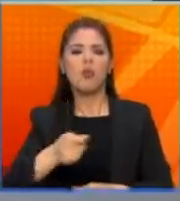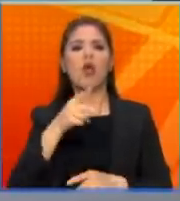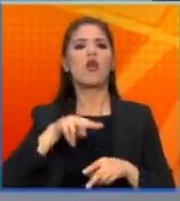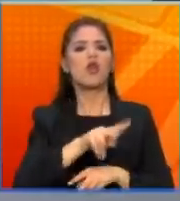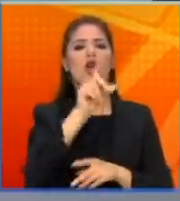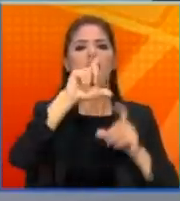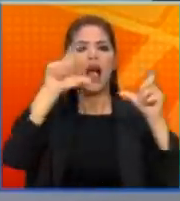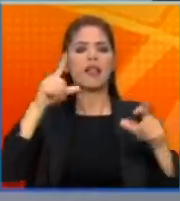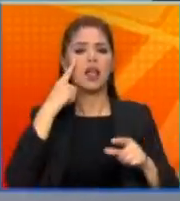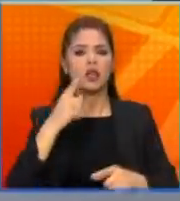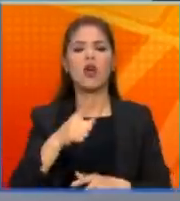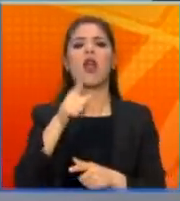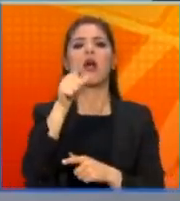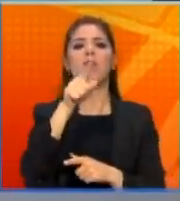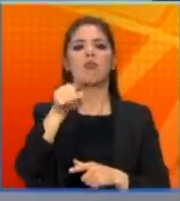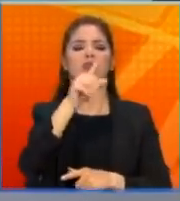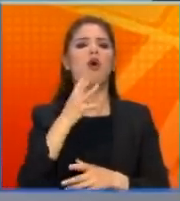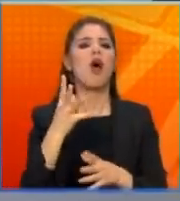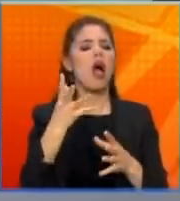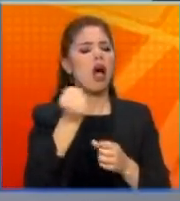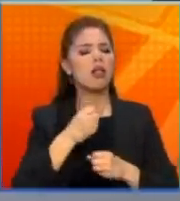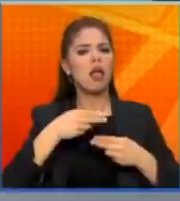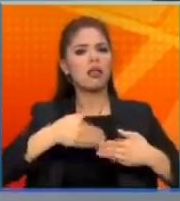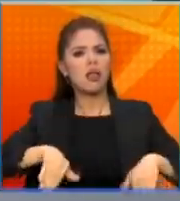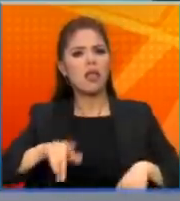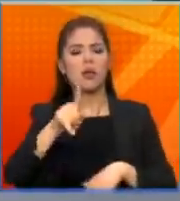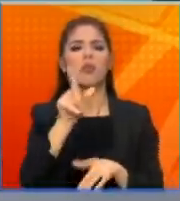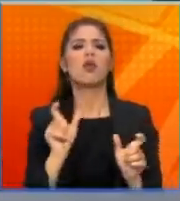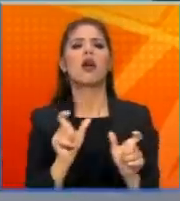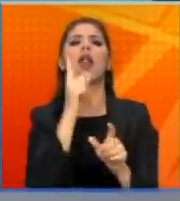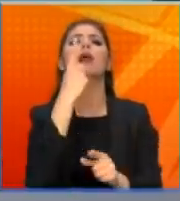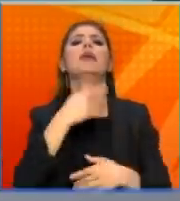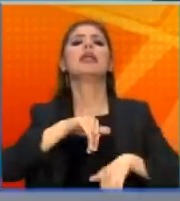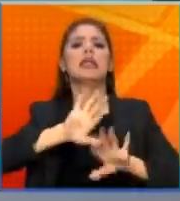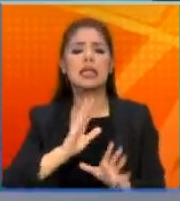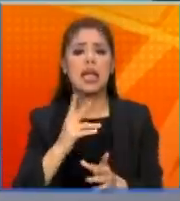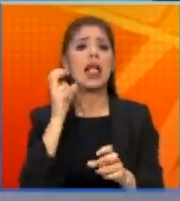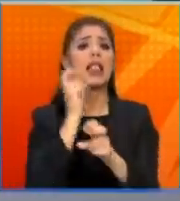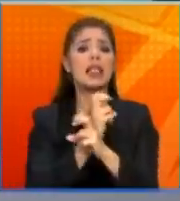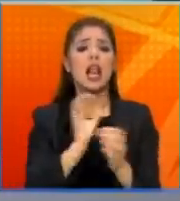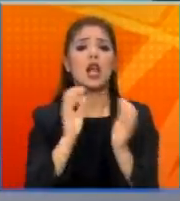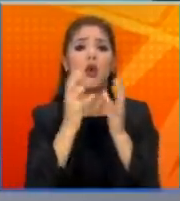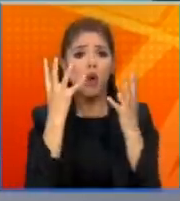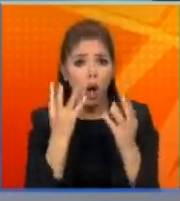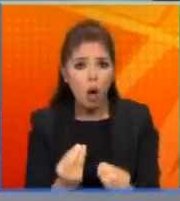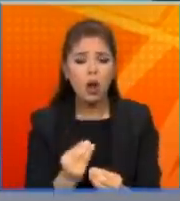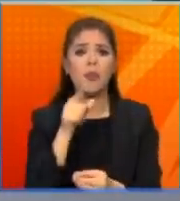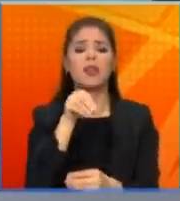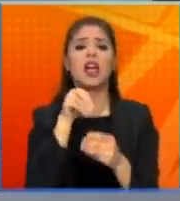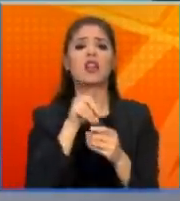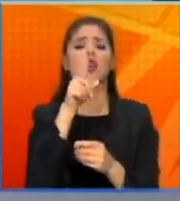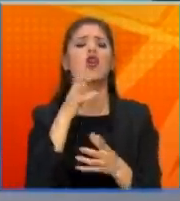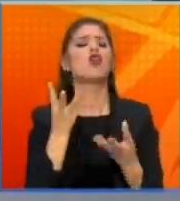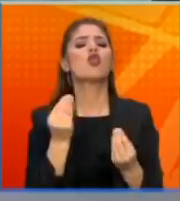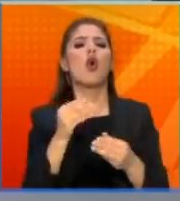az evvel. Ama alınan tedbirler elbette karantinayla sınırlı değil. Risk grubunda olanlarla ilgili de bir